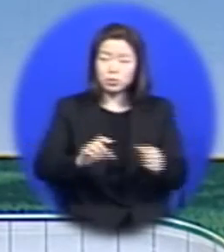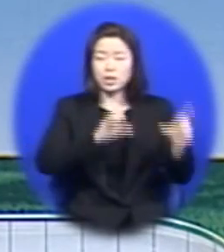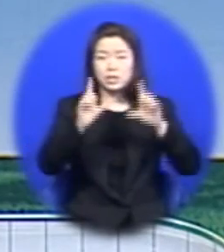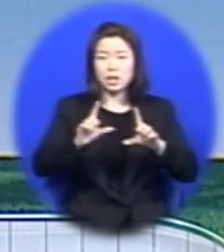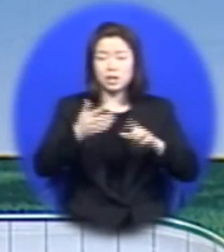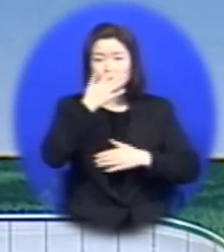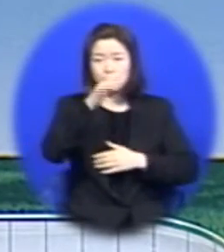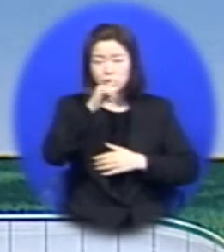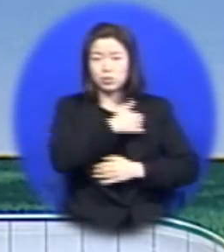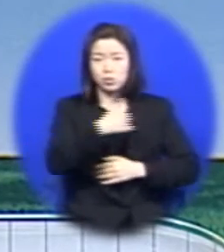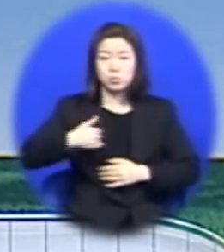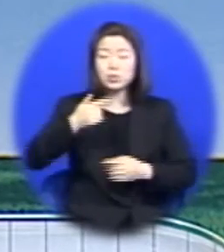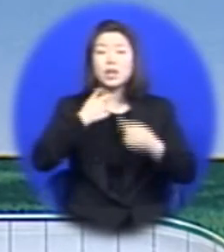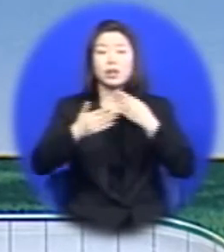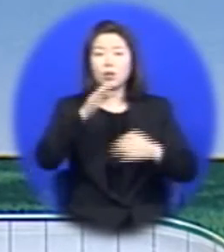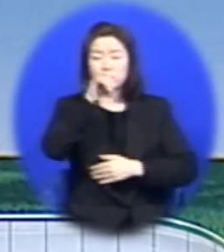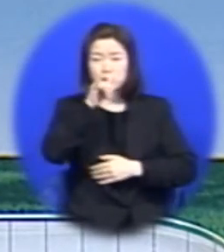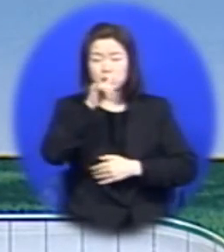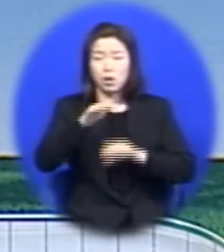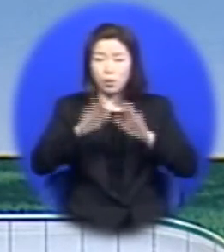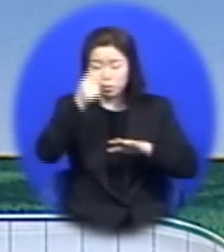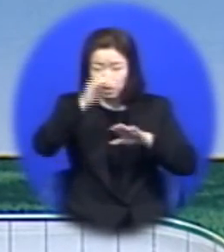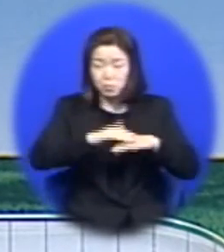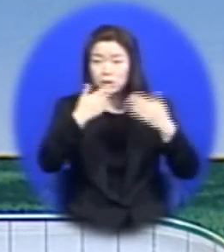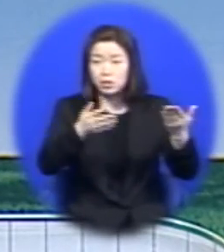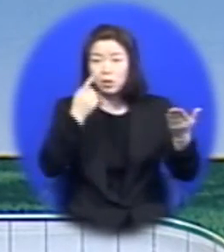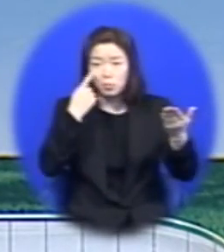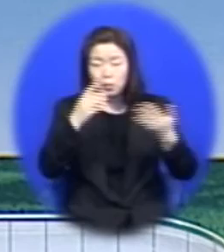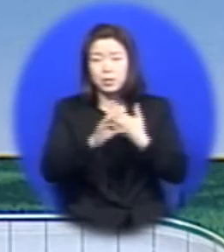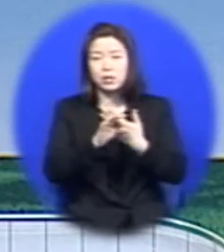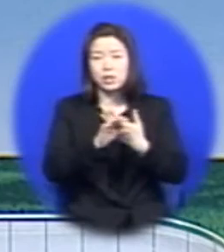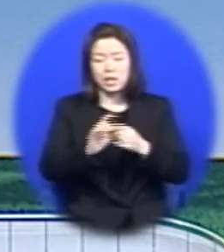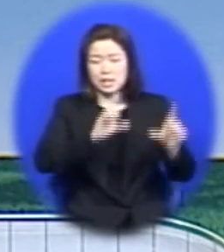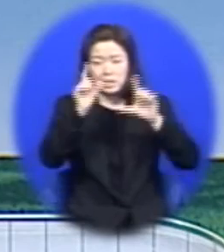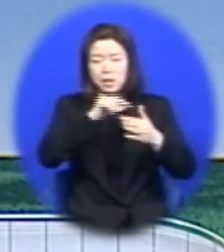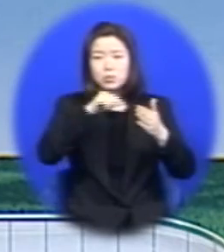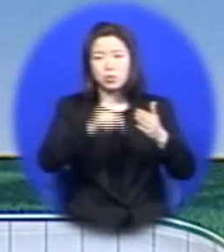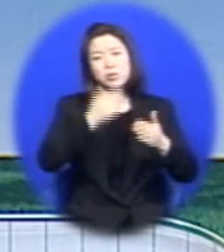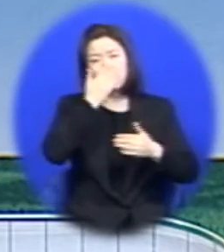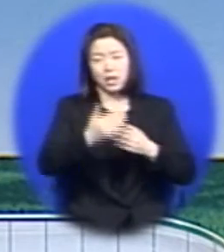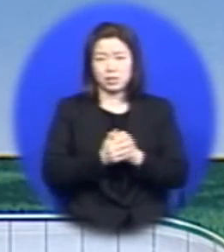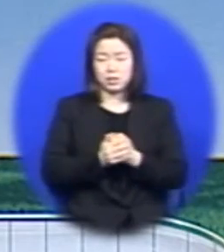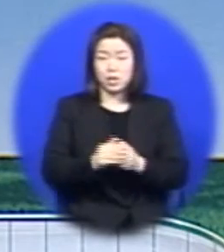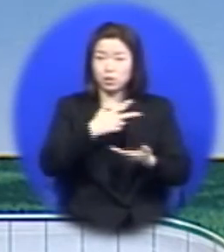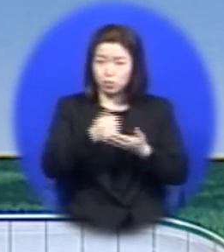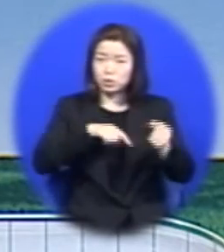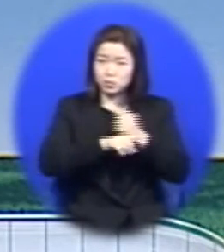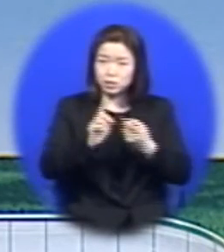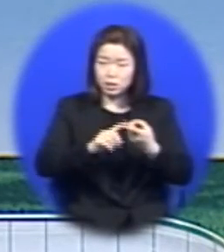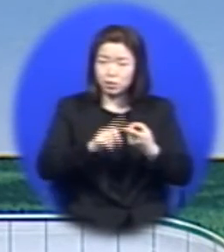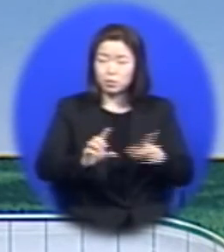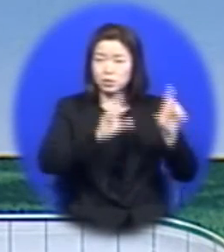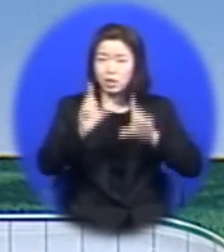충분한 경험이 있어요. 오늘 예배 드린 거 보면 여러분은 주님 뜻대로 살고 주님 말씀대로